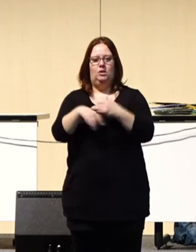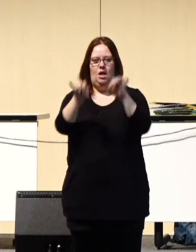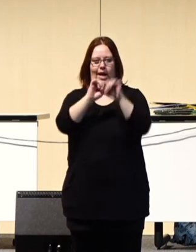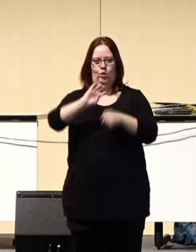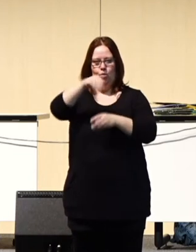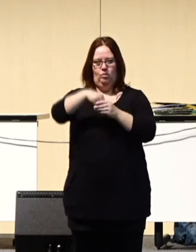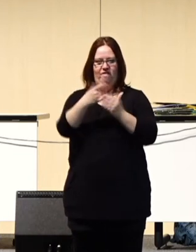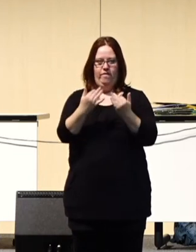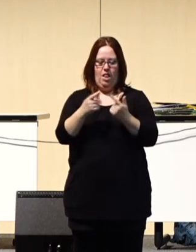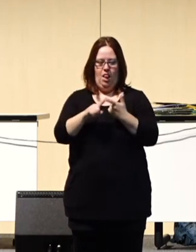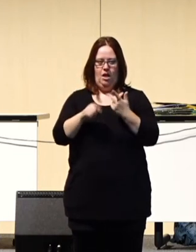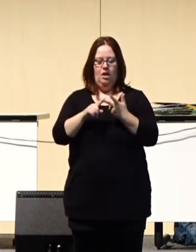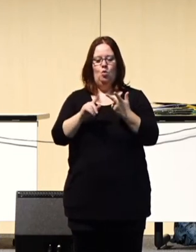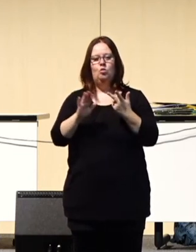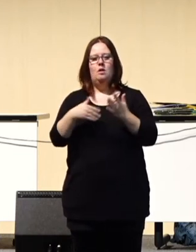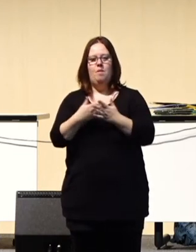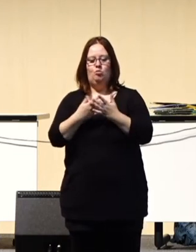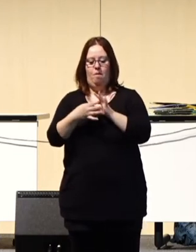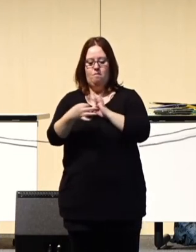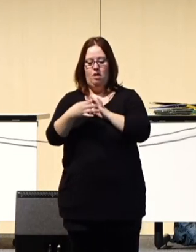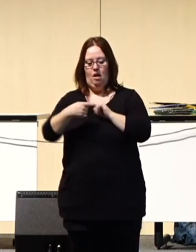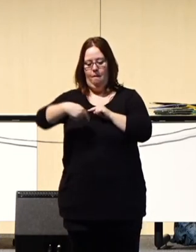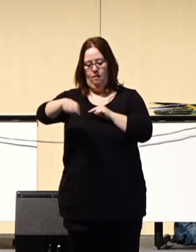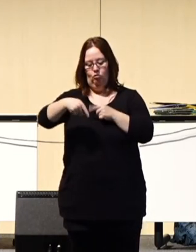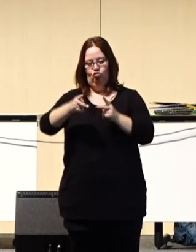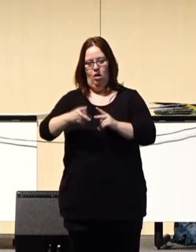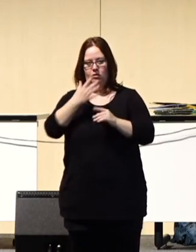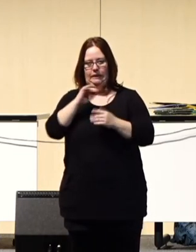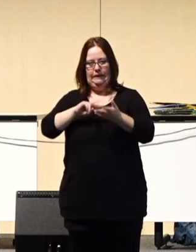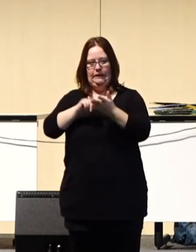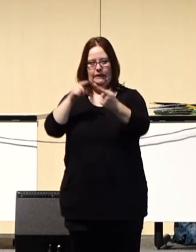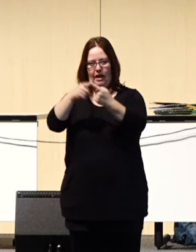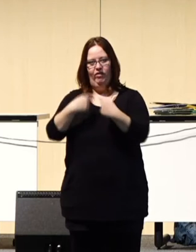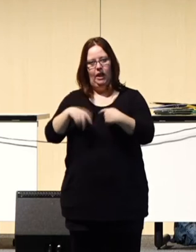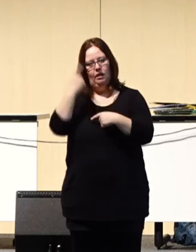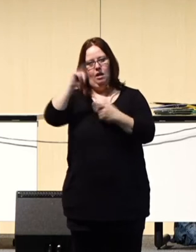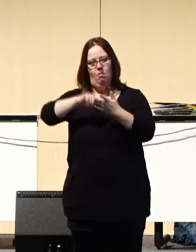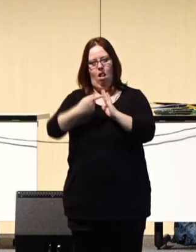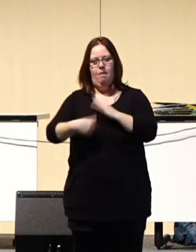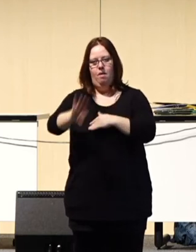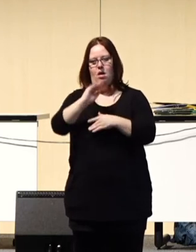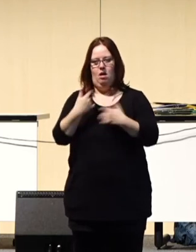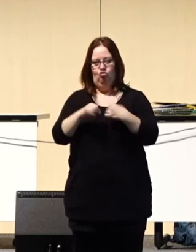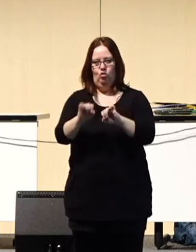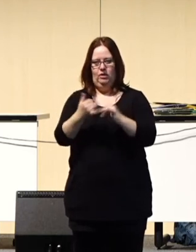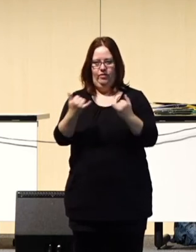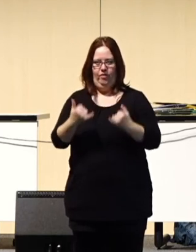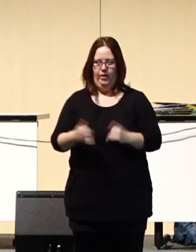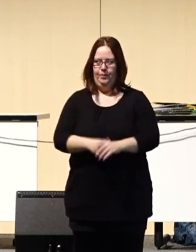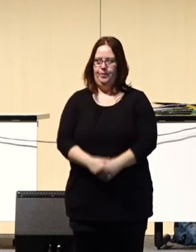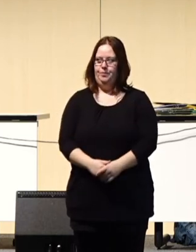Reinigung verbunden? Und welche Maßnahmen gedenkt die Stadt zu unternehmen, um das Denkmal zukünftig vor Vandalismus zu